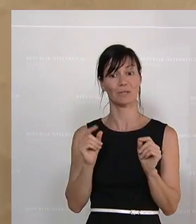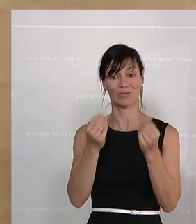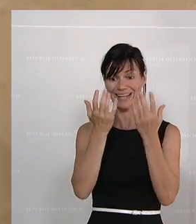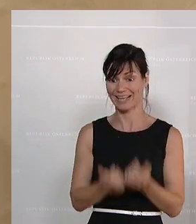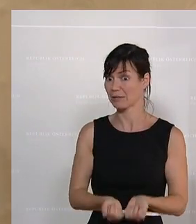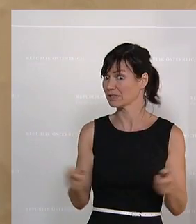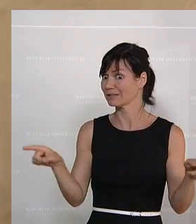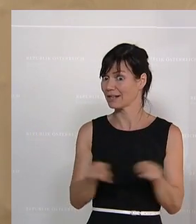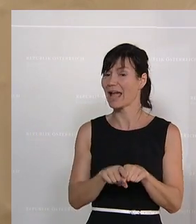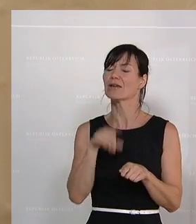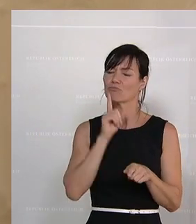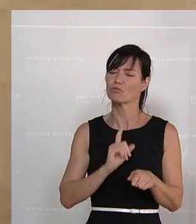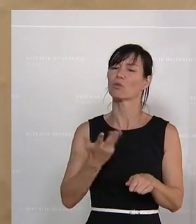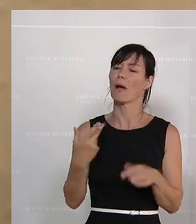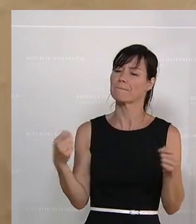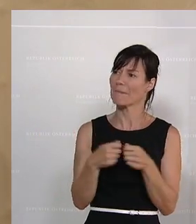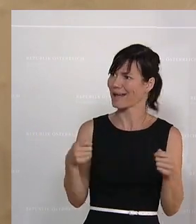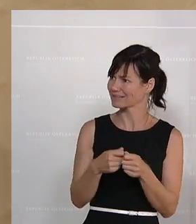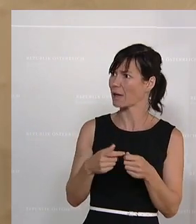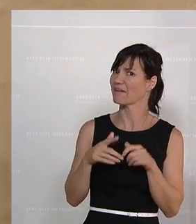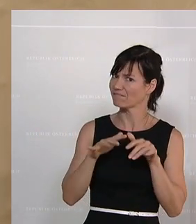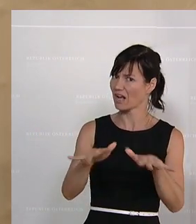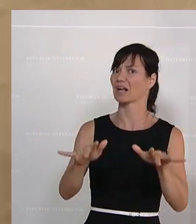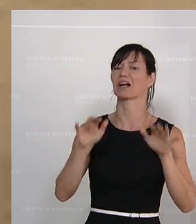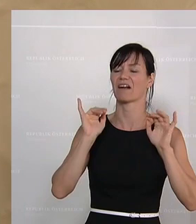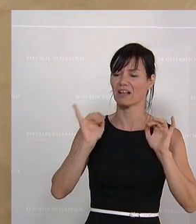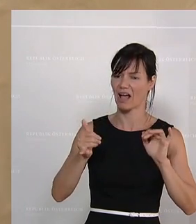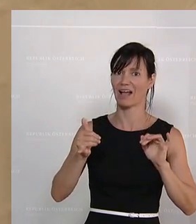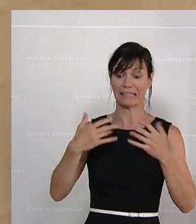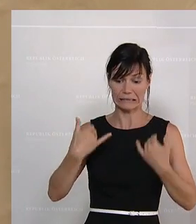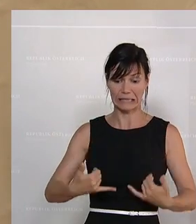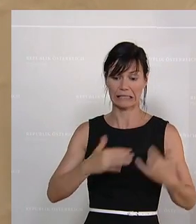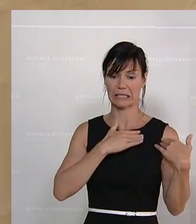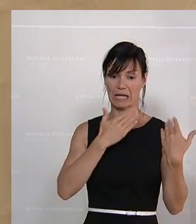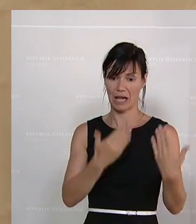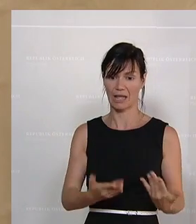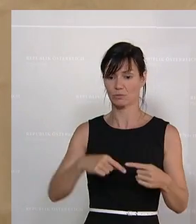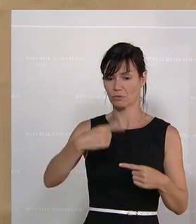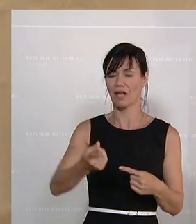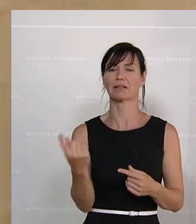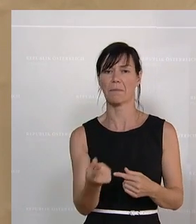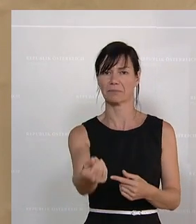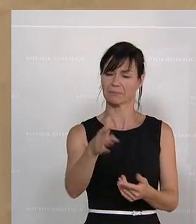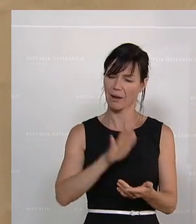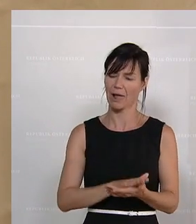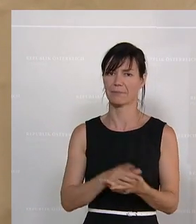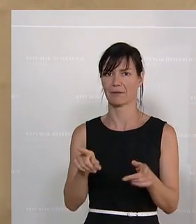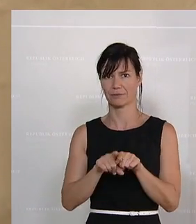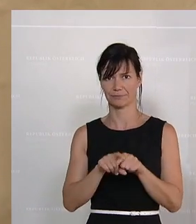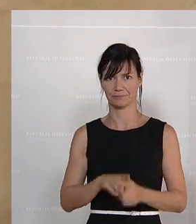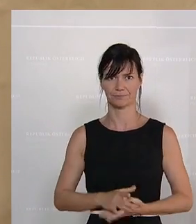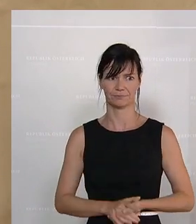fordern nur hat mit maßnahmen die auch wirksam sind nämlich jetzt schon entlastung und trotzdem auch permanent und strukturelle entlastung